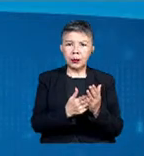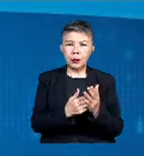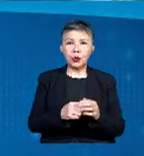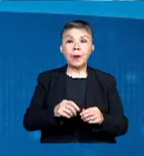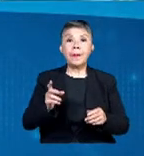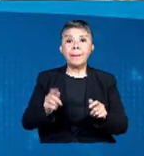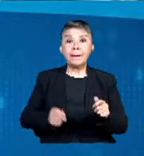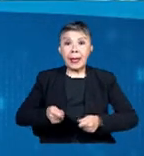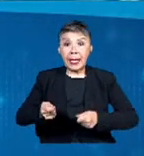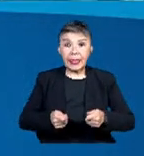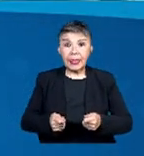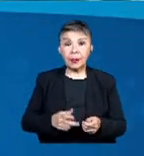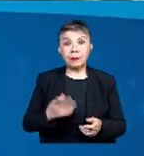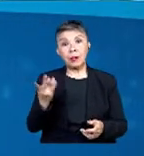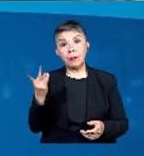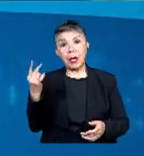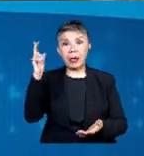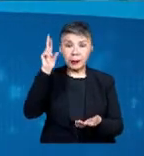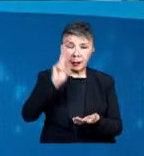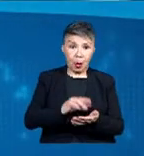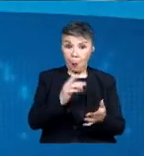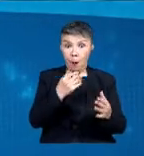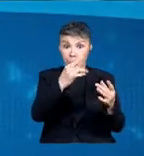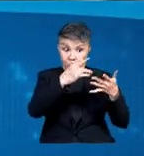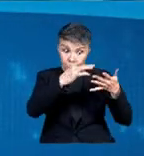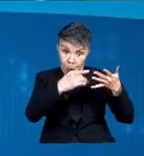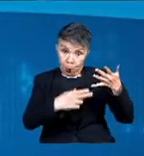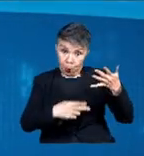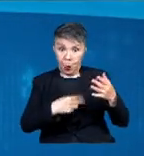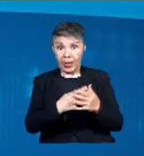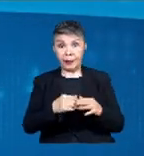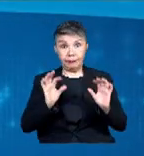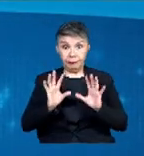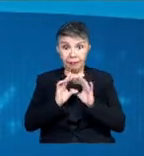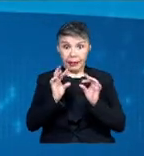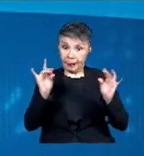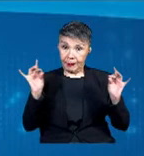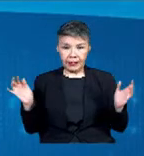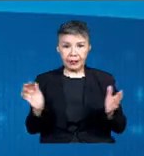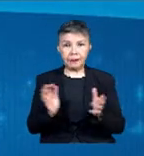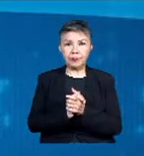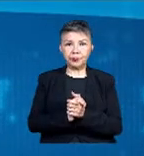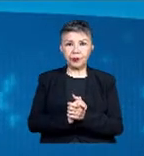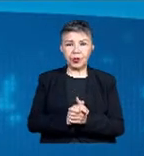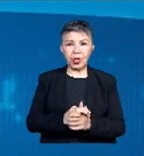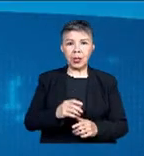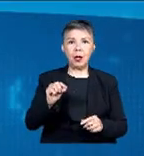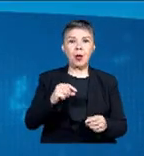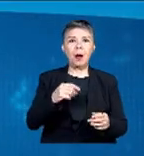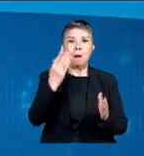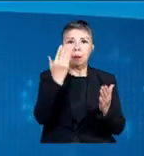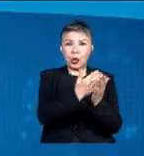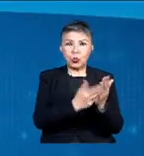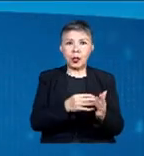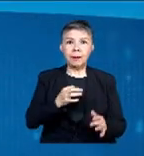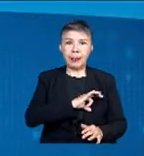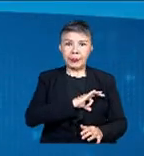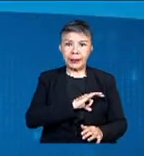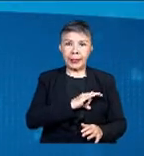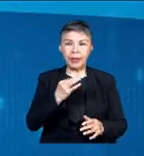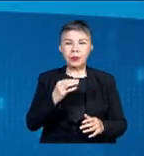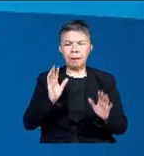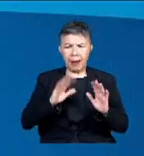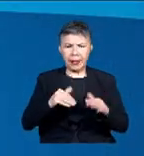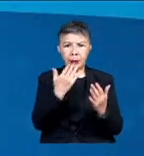mensahkan berbagai kebijakan. Cukup banyak kebijakan kita kan, 7 peraturan pemerintah dan 2 peraturan presiden. Dan kita masih ada